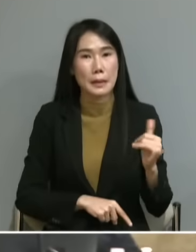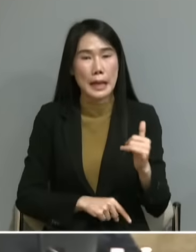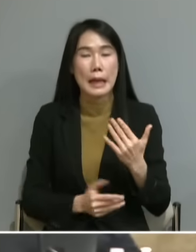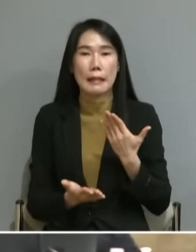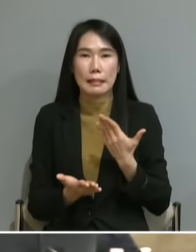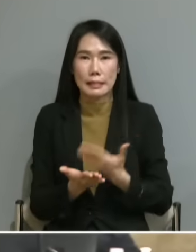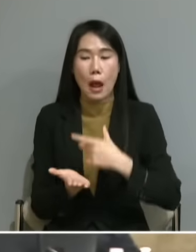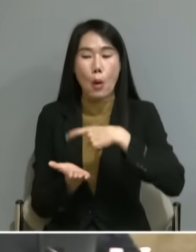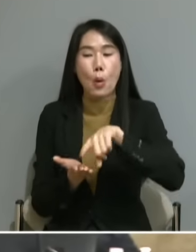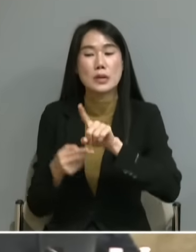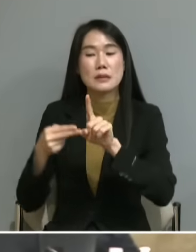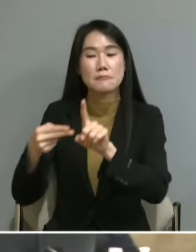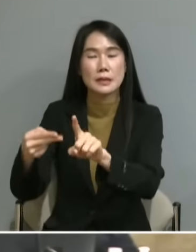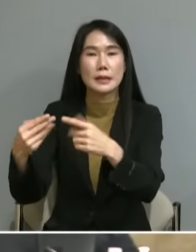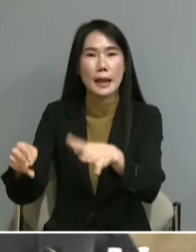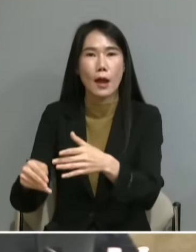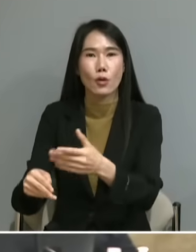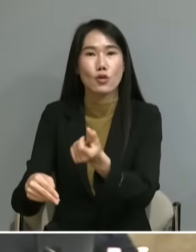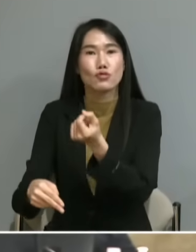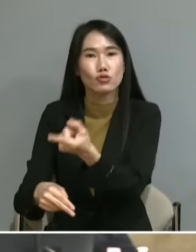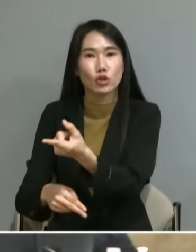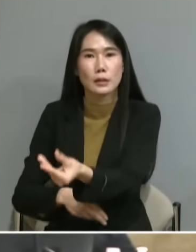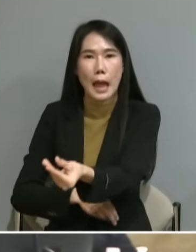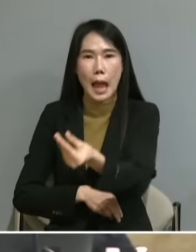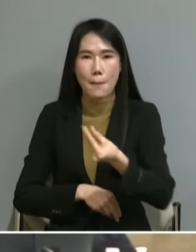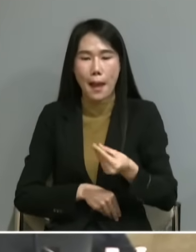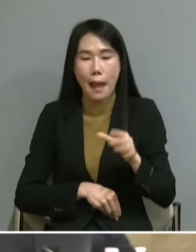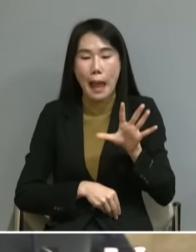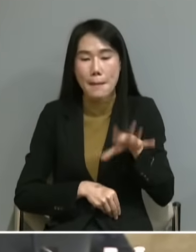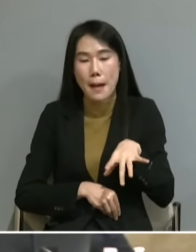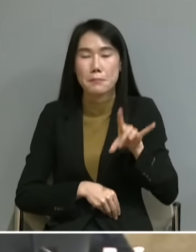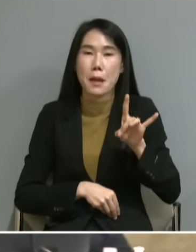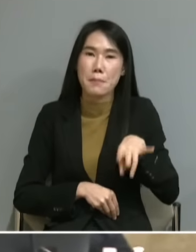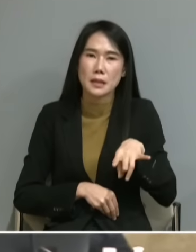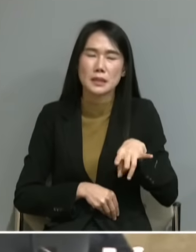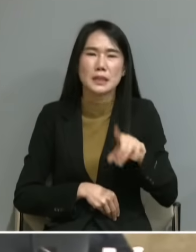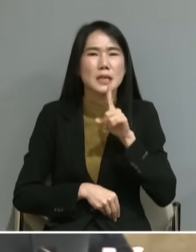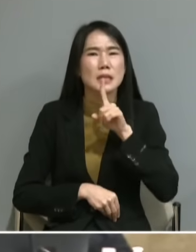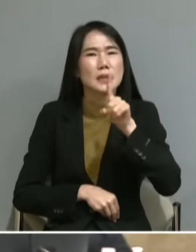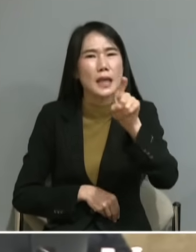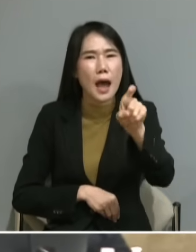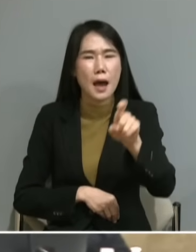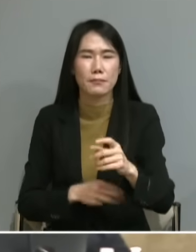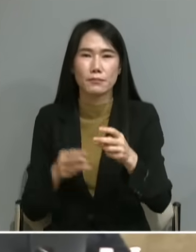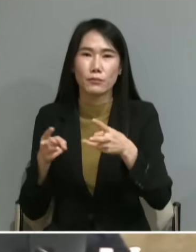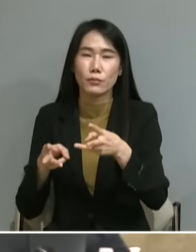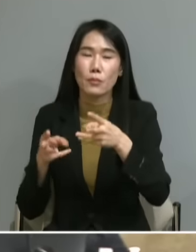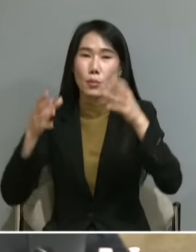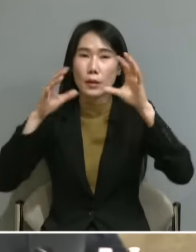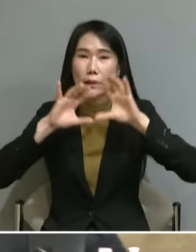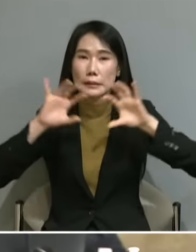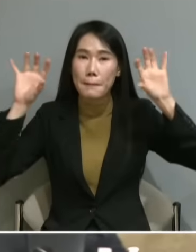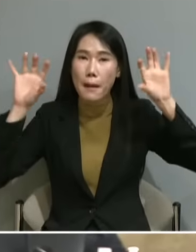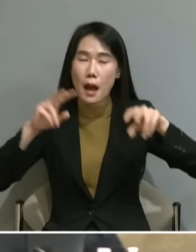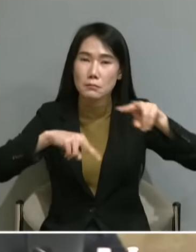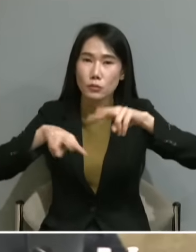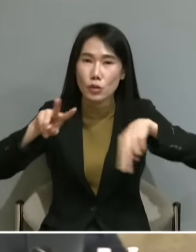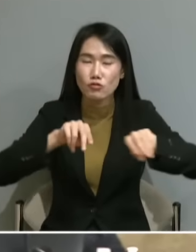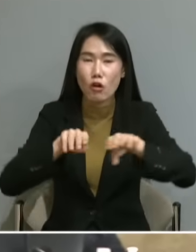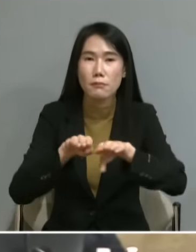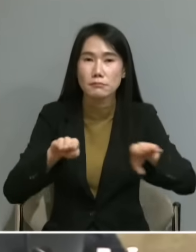าทแต่รับเงินสดมา 5,000 บาทหรือ 8,000 บาทผมอยากจะเรียนถามว่ารัฐบาลจะมีมาตรการอย่างไร